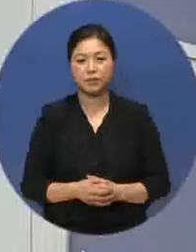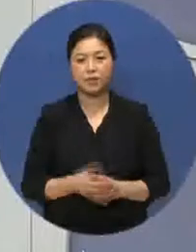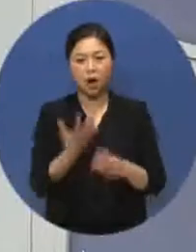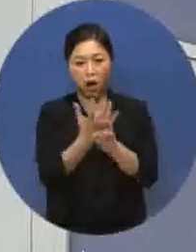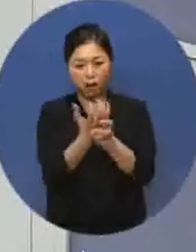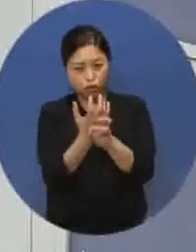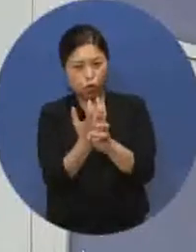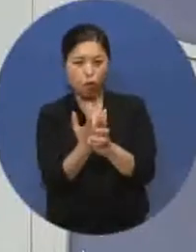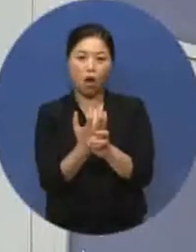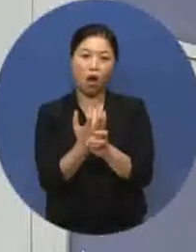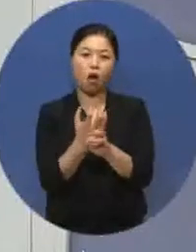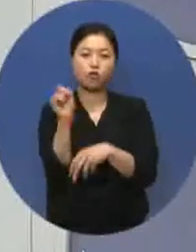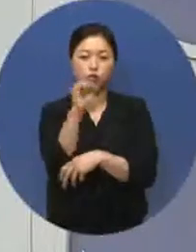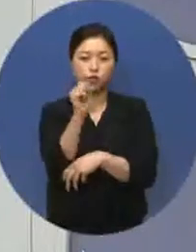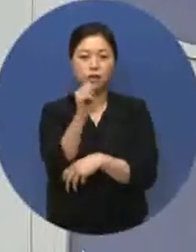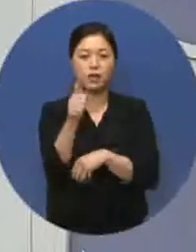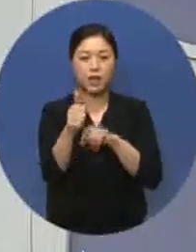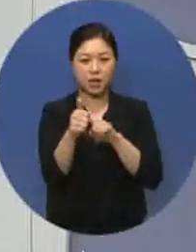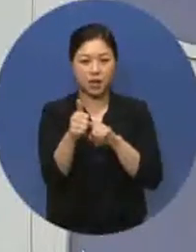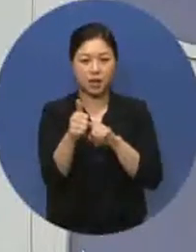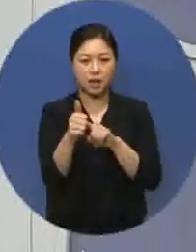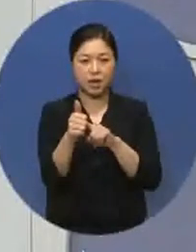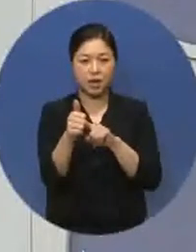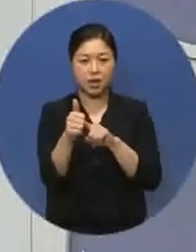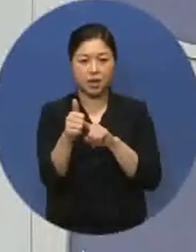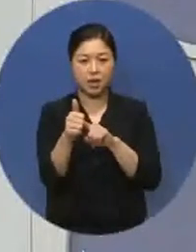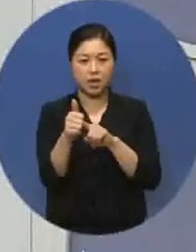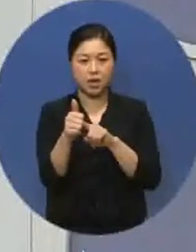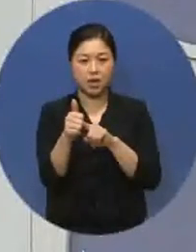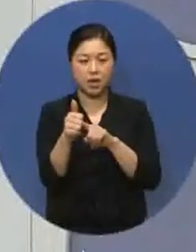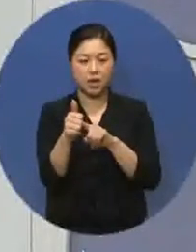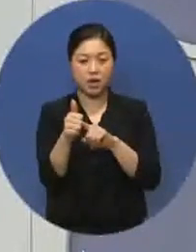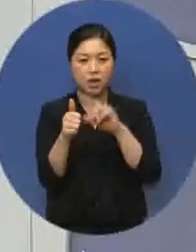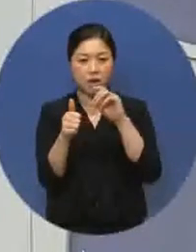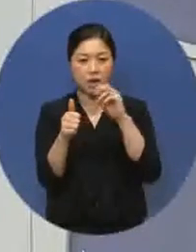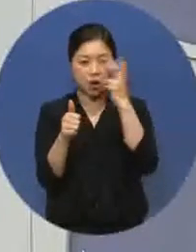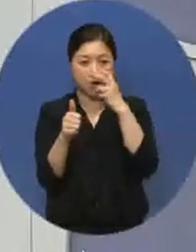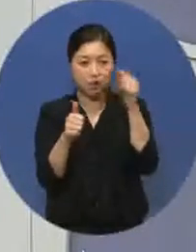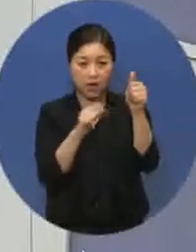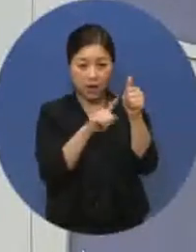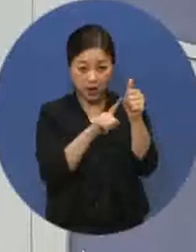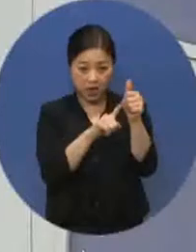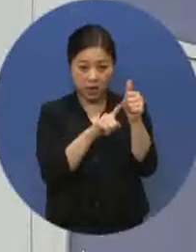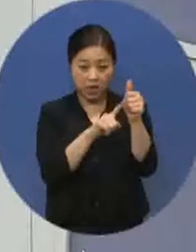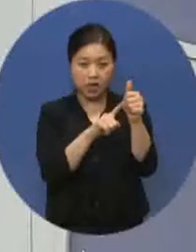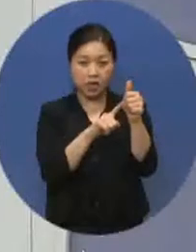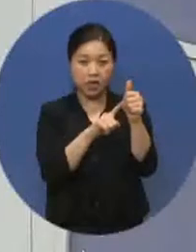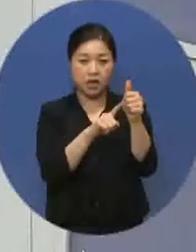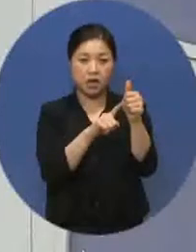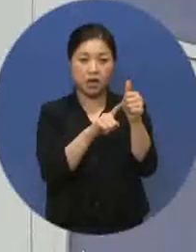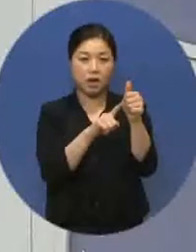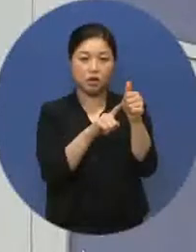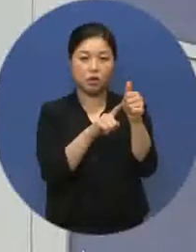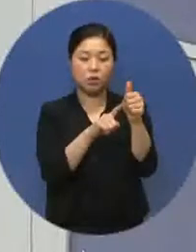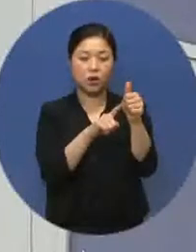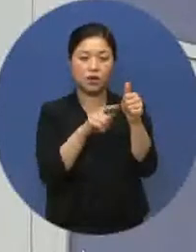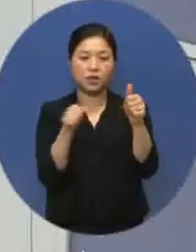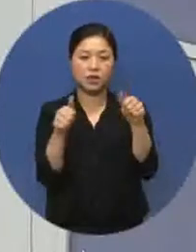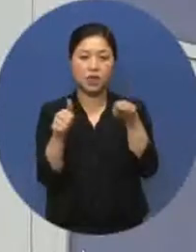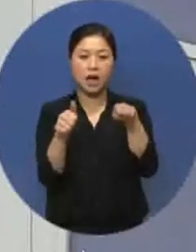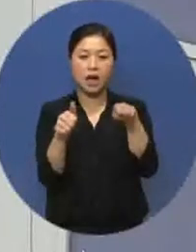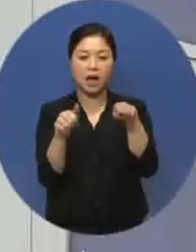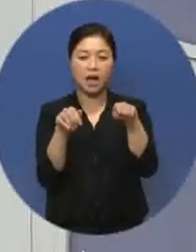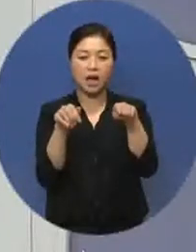화물차 운전사가 변호사 부장검사 출신인 변호사가 모는 벤츠 승용차랑 충돌한 사건이 있었습니다.